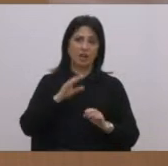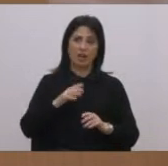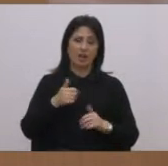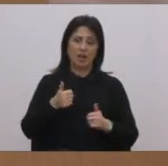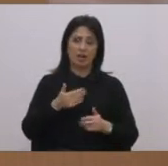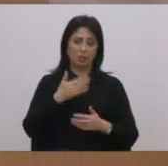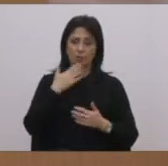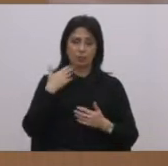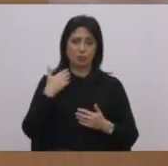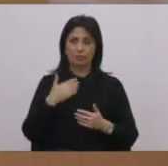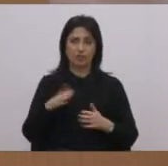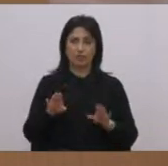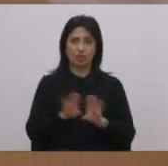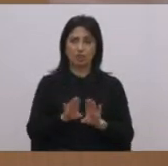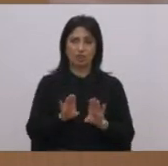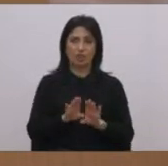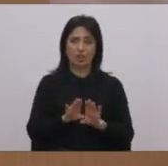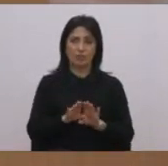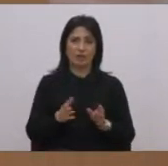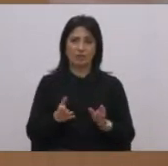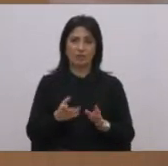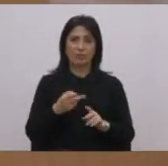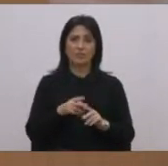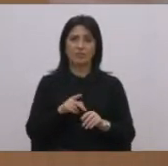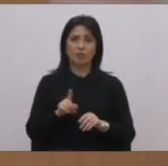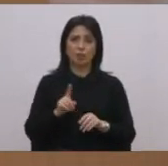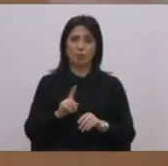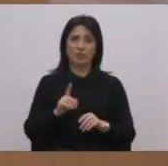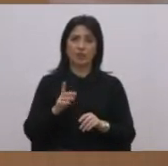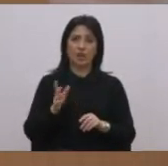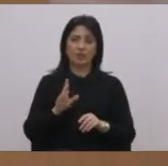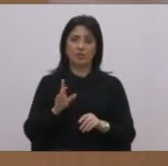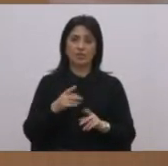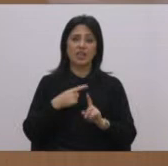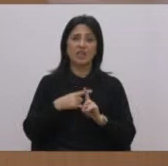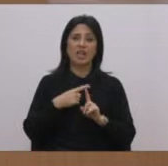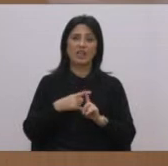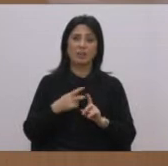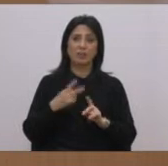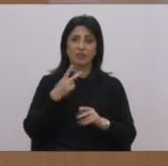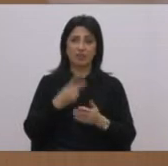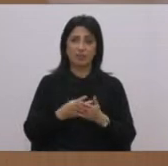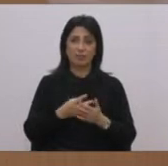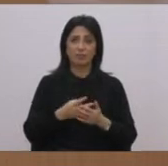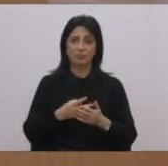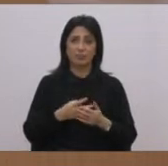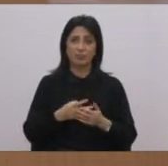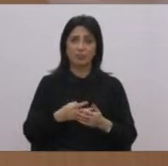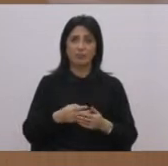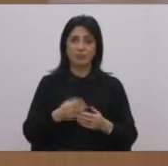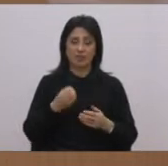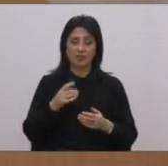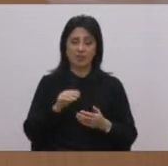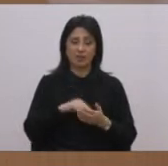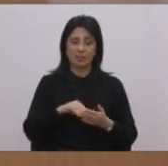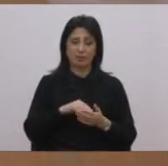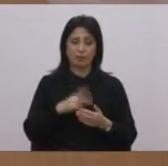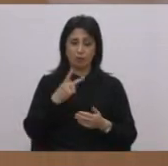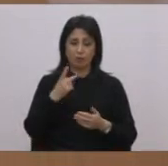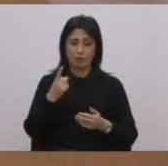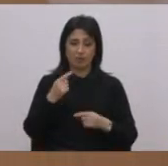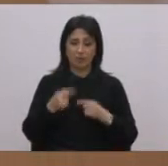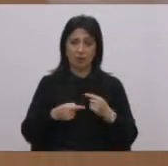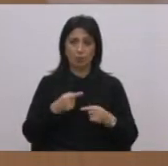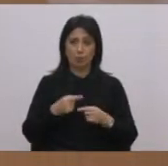კარგი შედარებისთვის ან იმისთვის, რომ რაღაცა დადებითი ტენდენციები დავინახოთ. Კიდევ გამომიარო 21